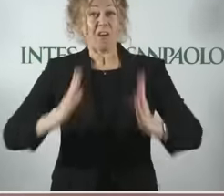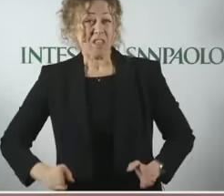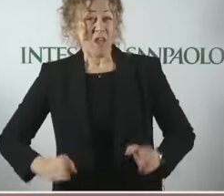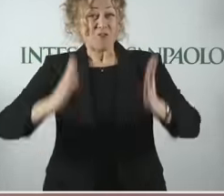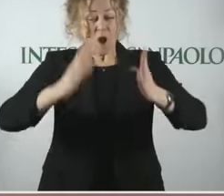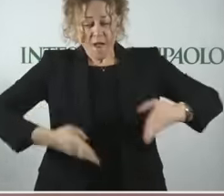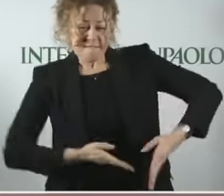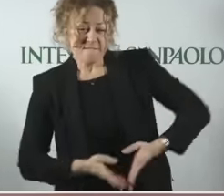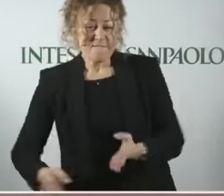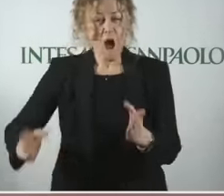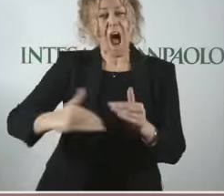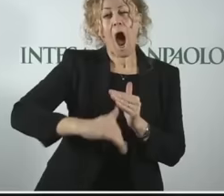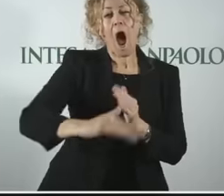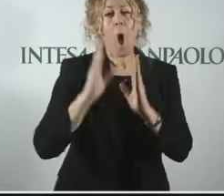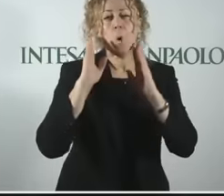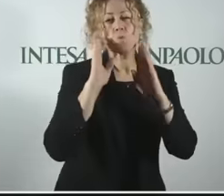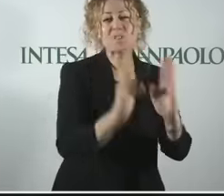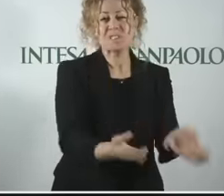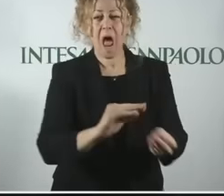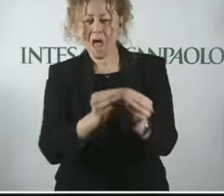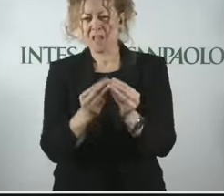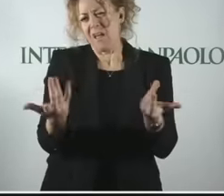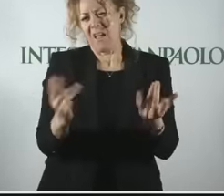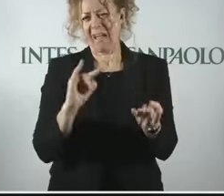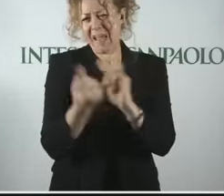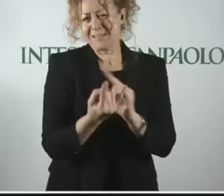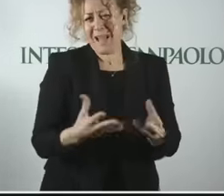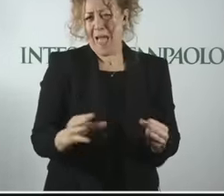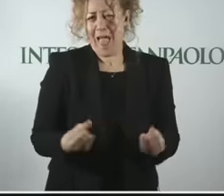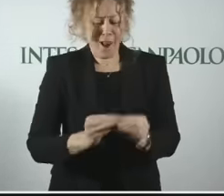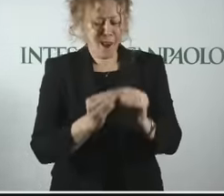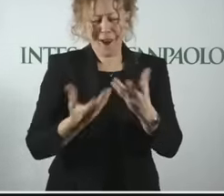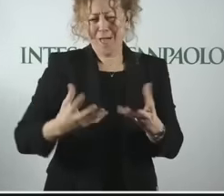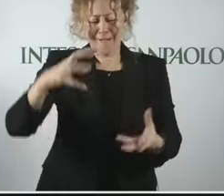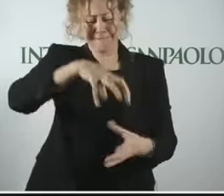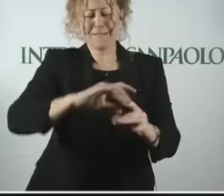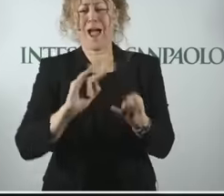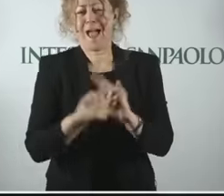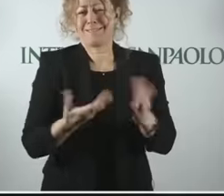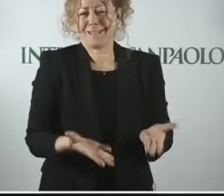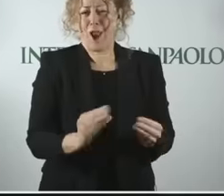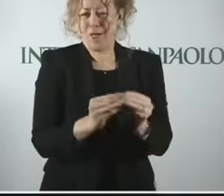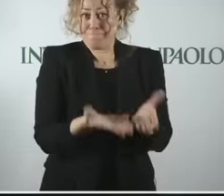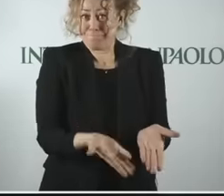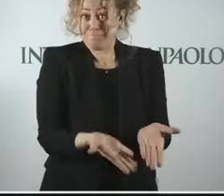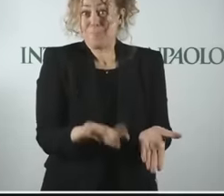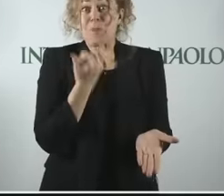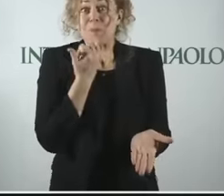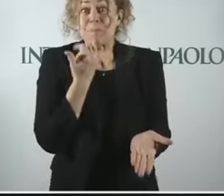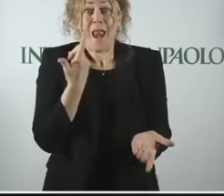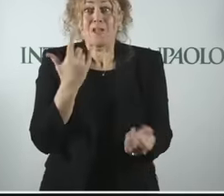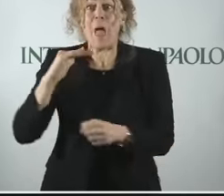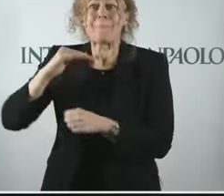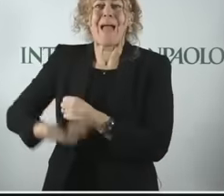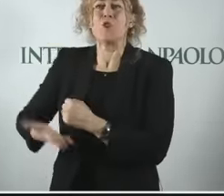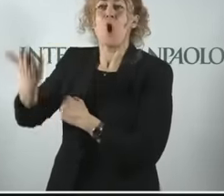di Sydney Cosa costruisce Castelli bambino costruisce Castelli perché è dal medioevo